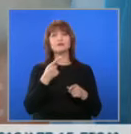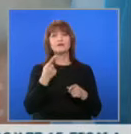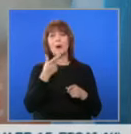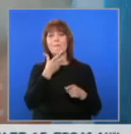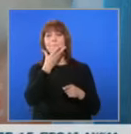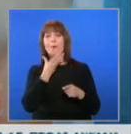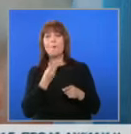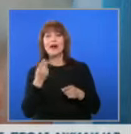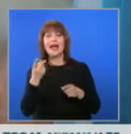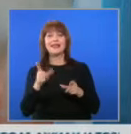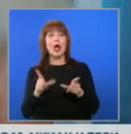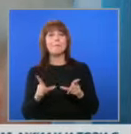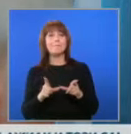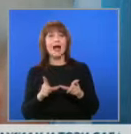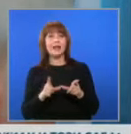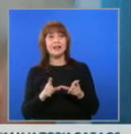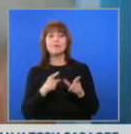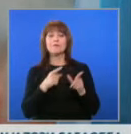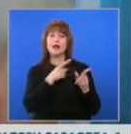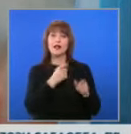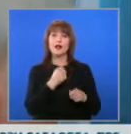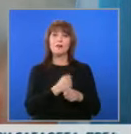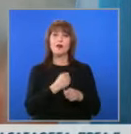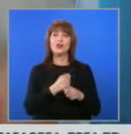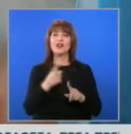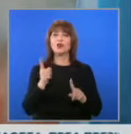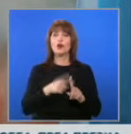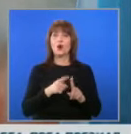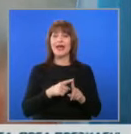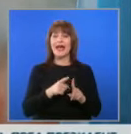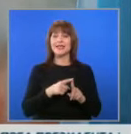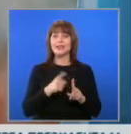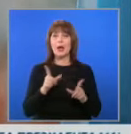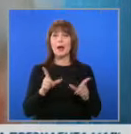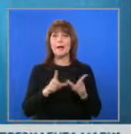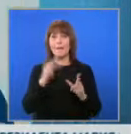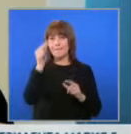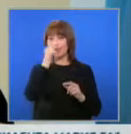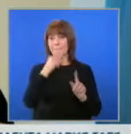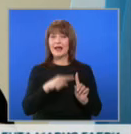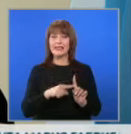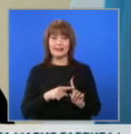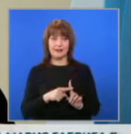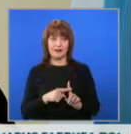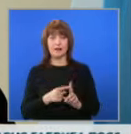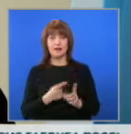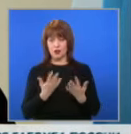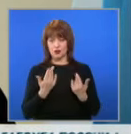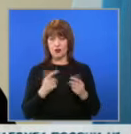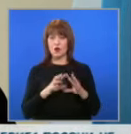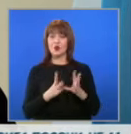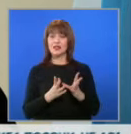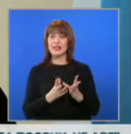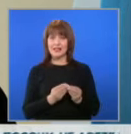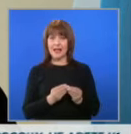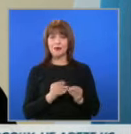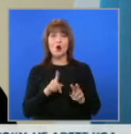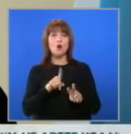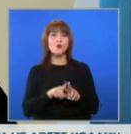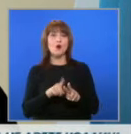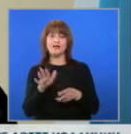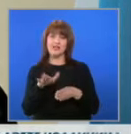патриарх Максим и игумен на Троянския манастир. Завършил е Богословския факултет на Атинския университет. Наскоро заедно с митрополит Йоан